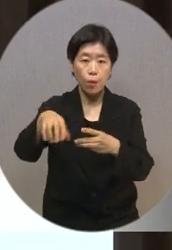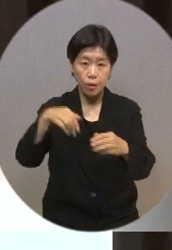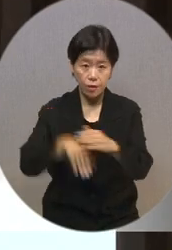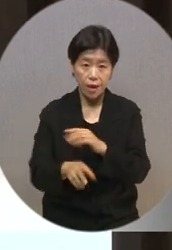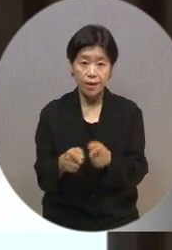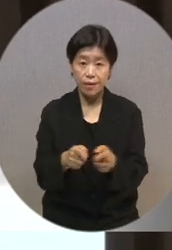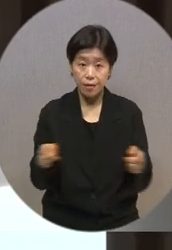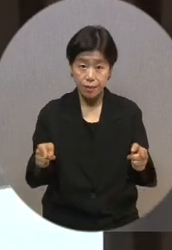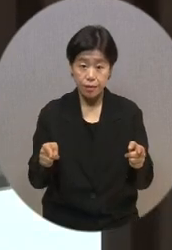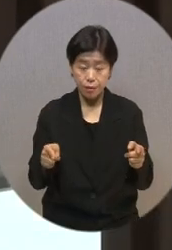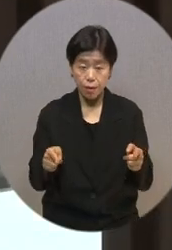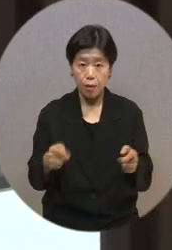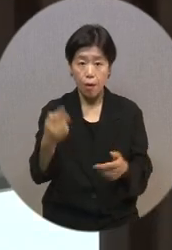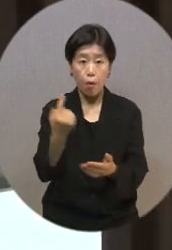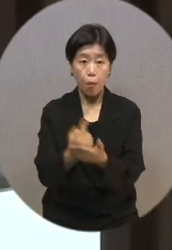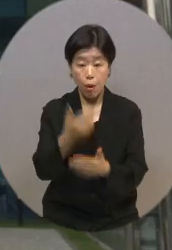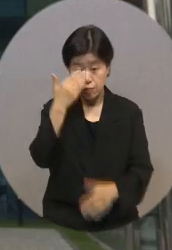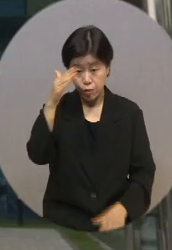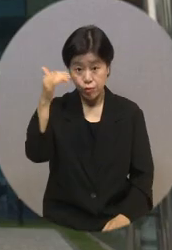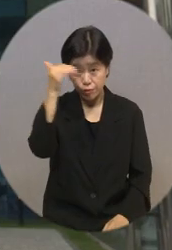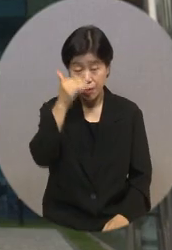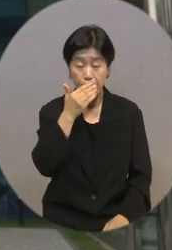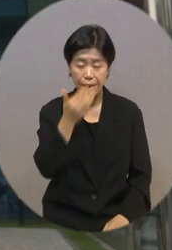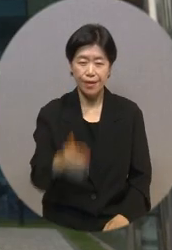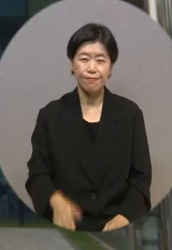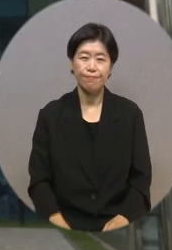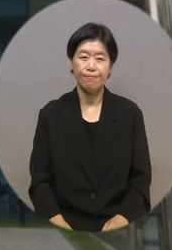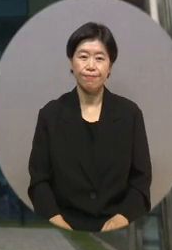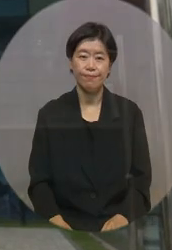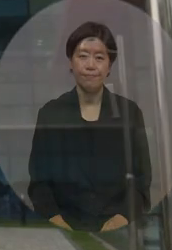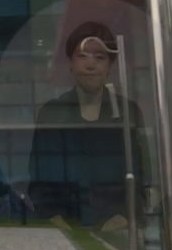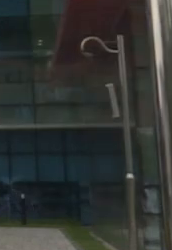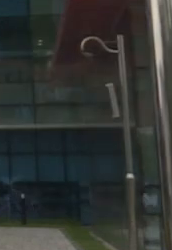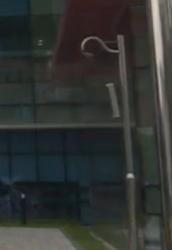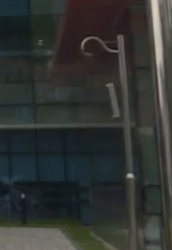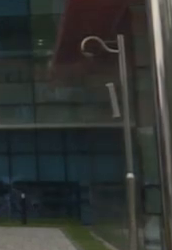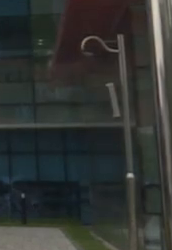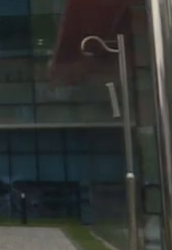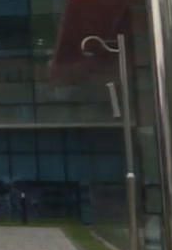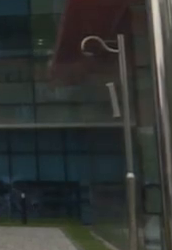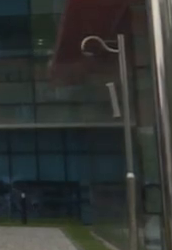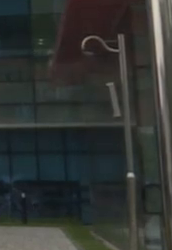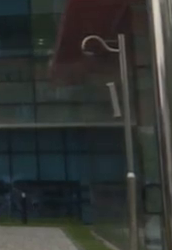무료로 관람할 수 있습니다. 복지TV 뉴스 박태진입니다.